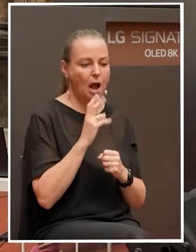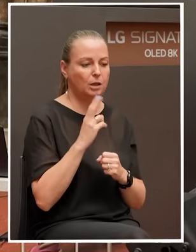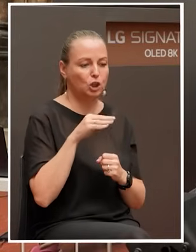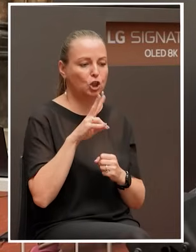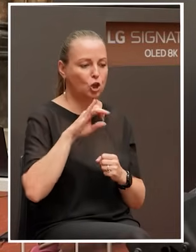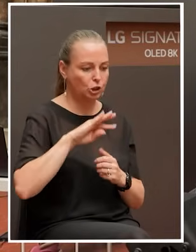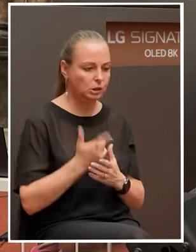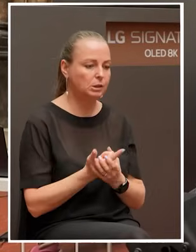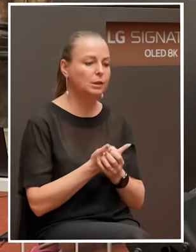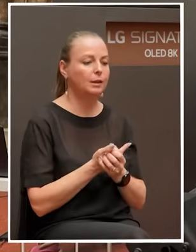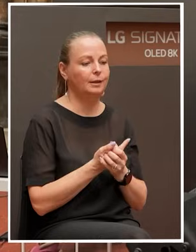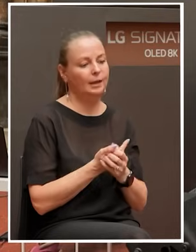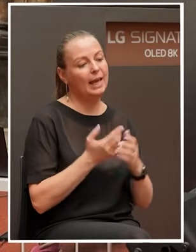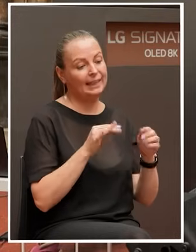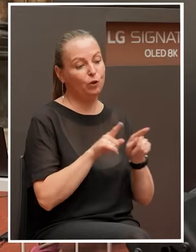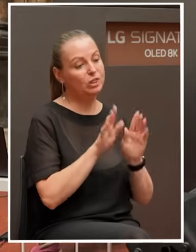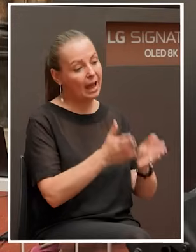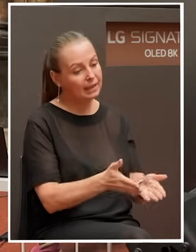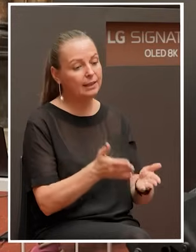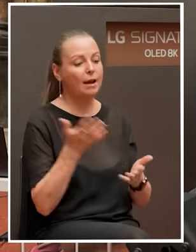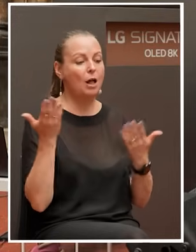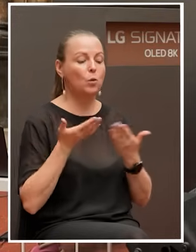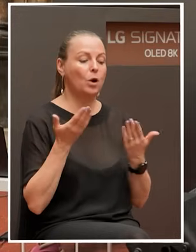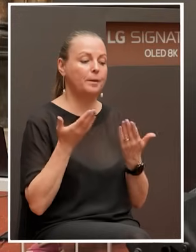абстрактность, или вот такие, где